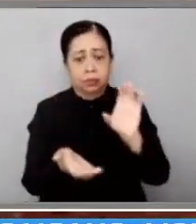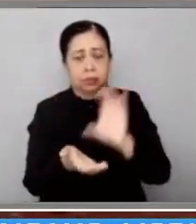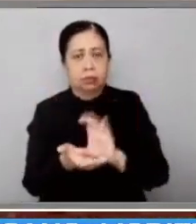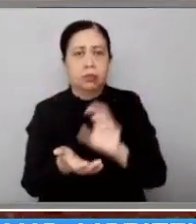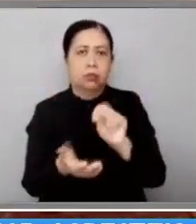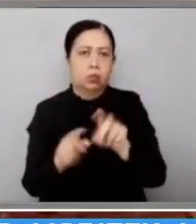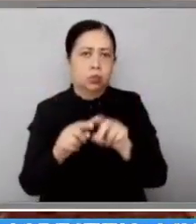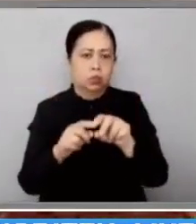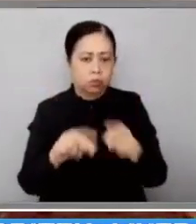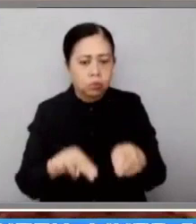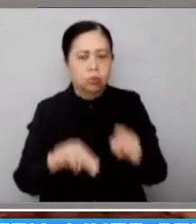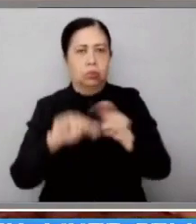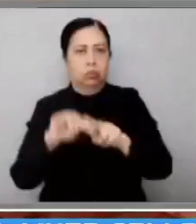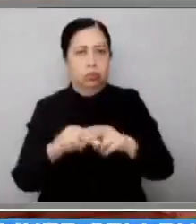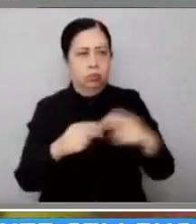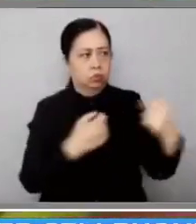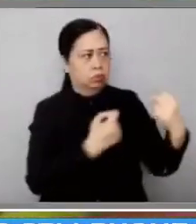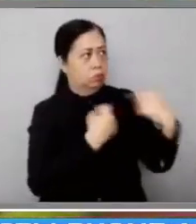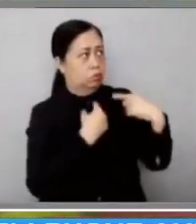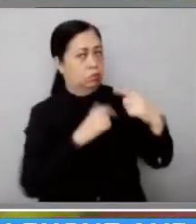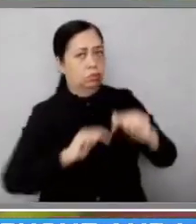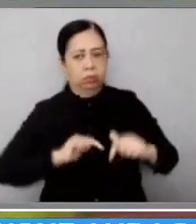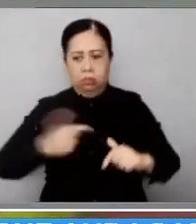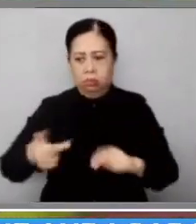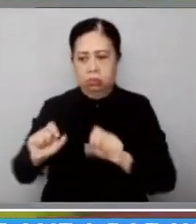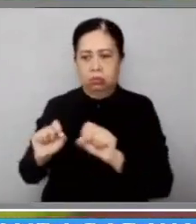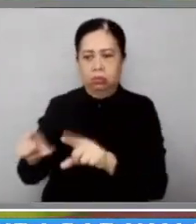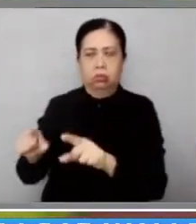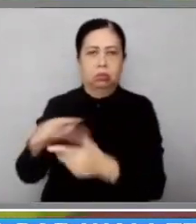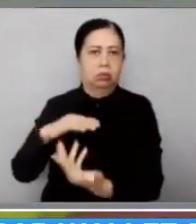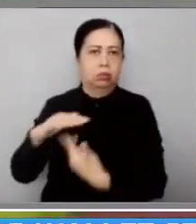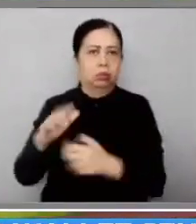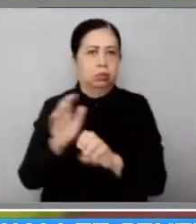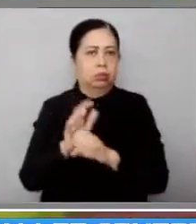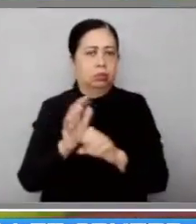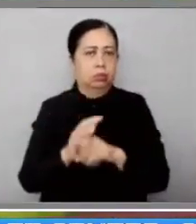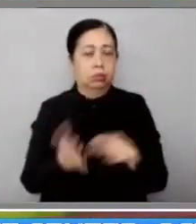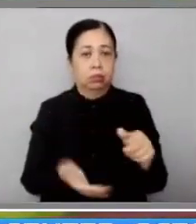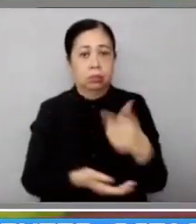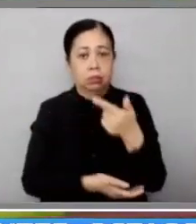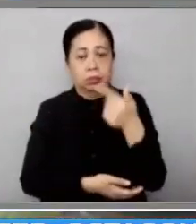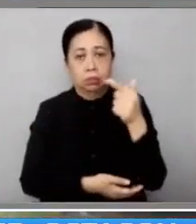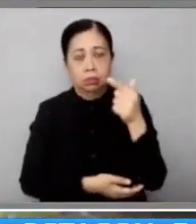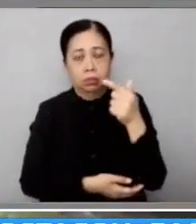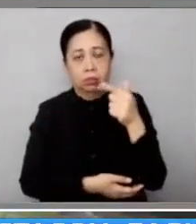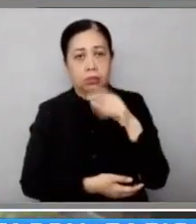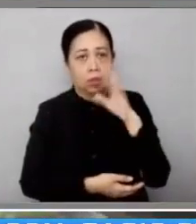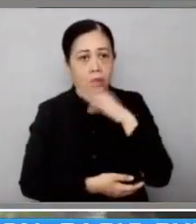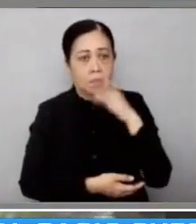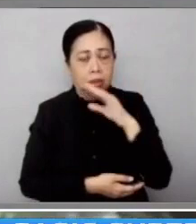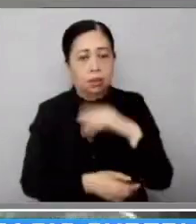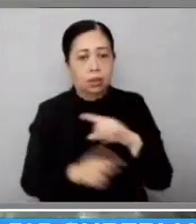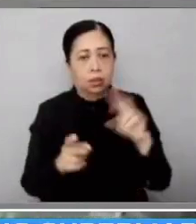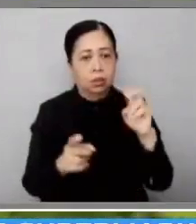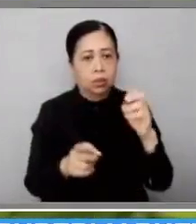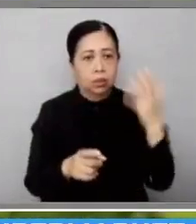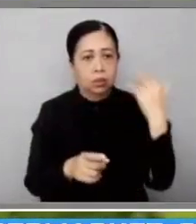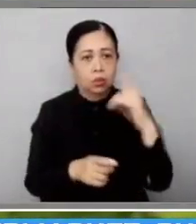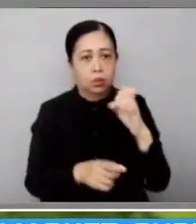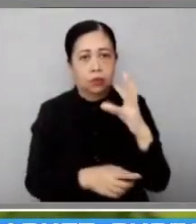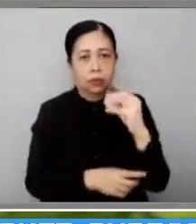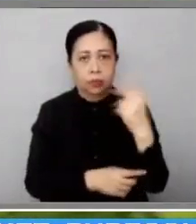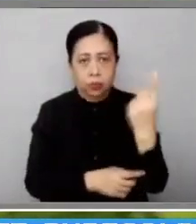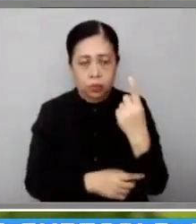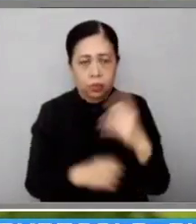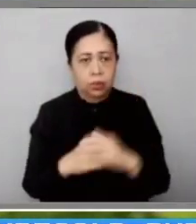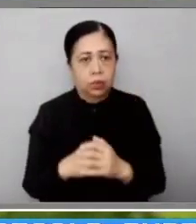presyo ng mga ito pagdating sa palengke. Halimbawa, ang berding sili, 200 pesos na ang kada kilo mula sa dating 150 pesos. Ang